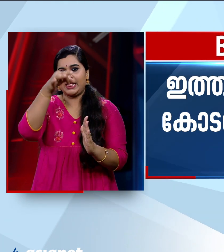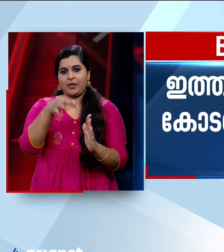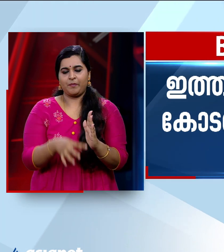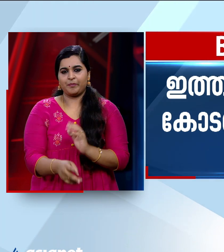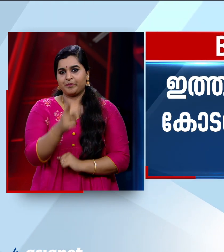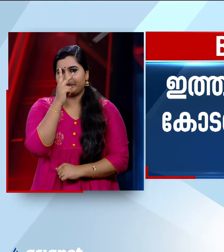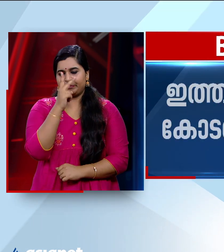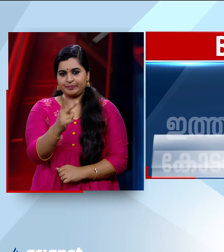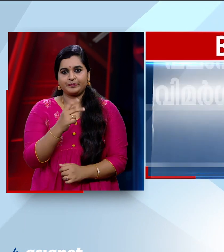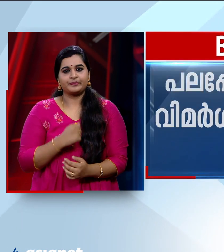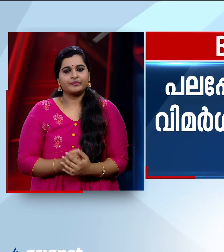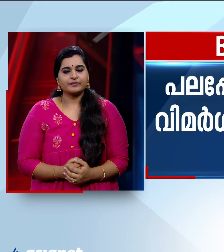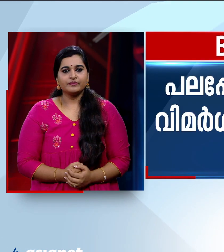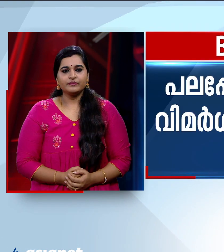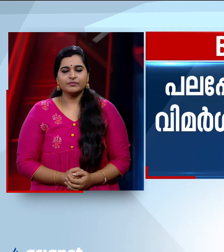ജോഷി കുര്യനുണ്ട്. ജോഷി,